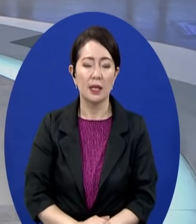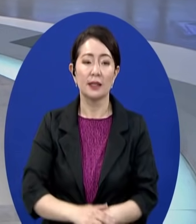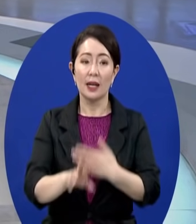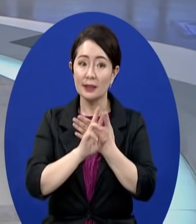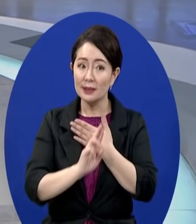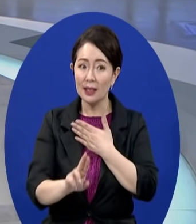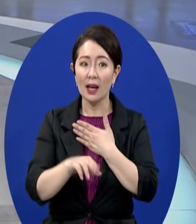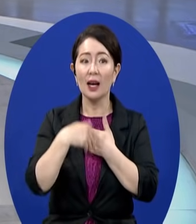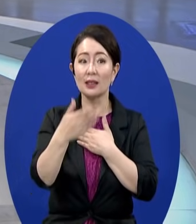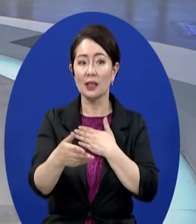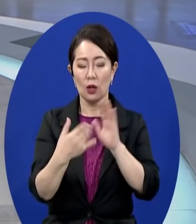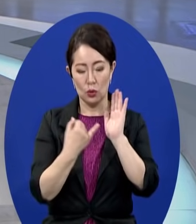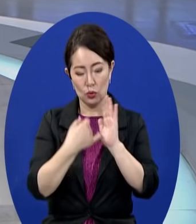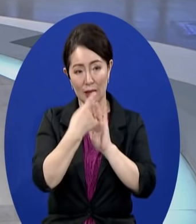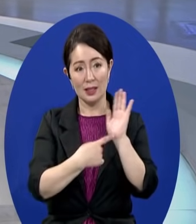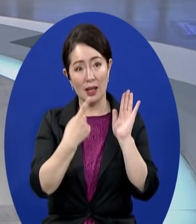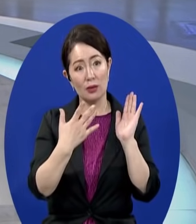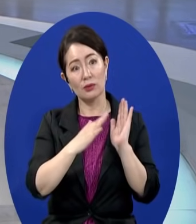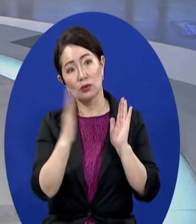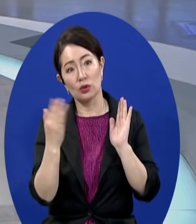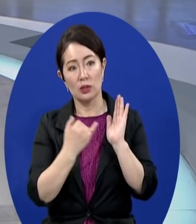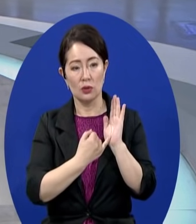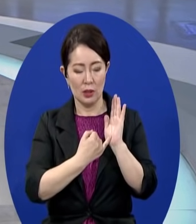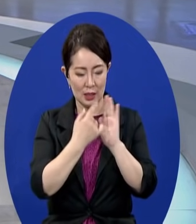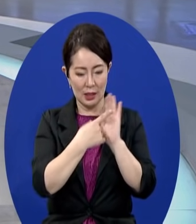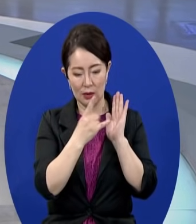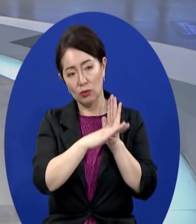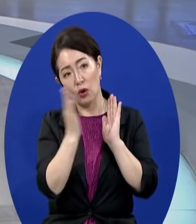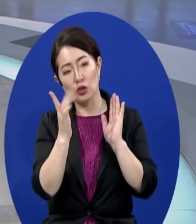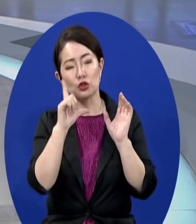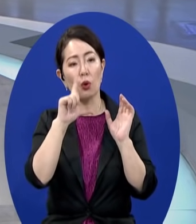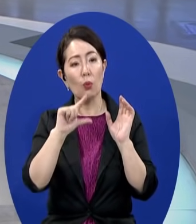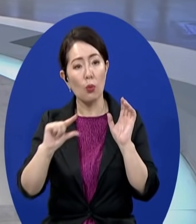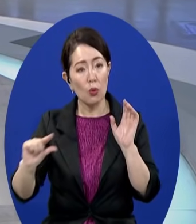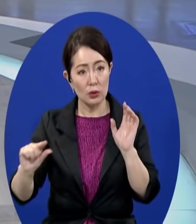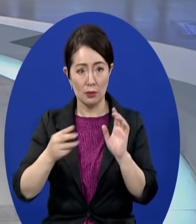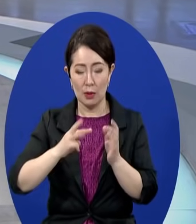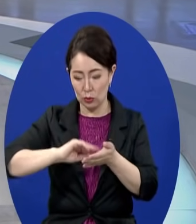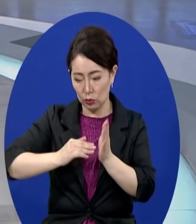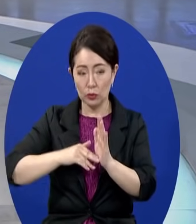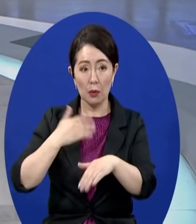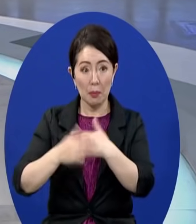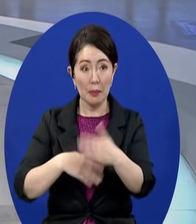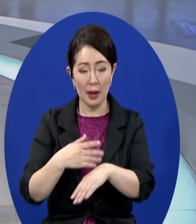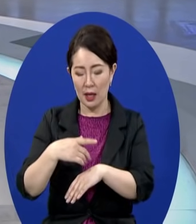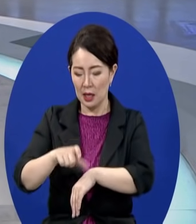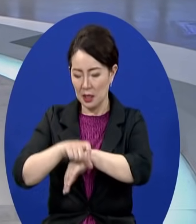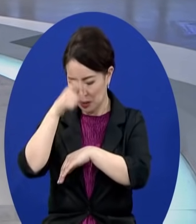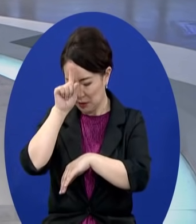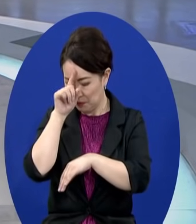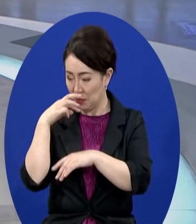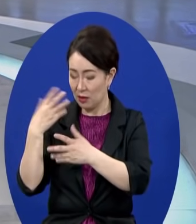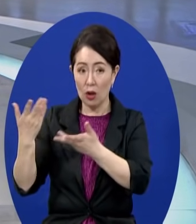гэдгийг 6 дугаар сарын 15-наас хойш аажмаар бууна гэсэн ийм төлөвлөгөөтэй төлөвтэй байгаа гэдгийг бол Эрдэмтийн багаас мэдээлж байгаа. За нөгөө